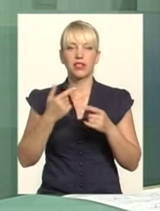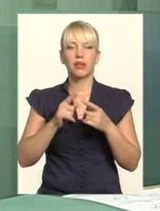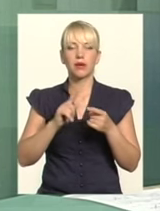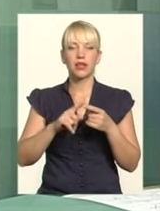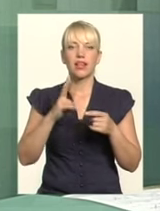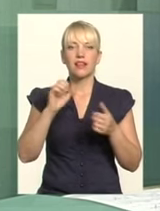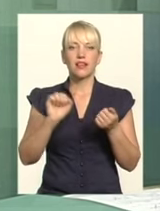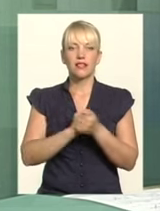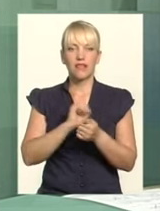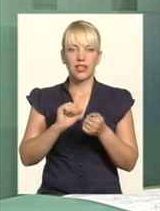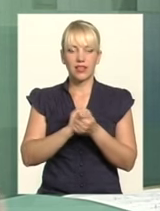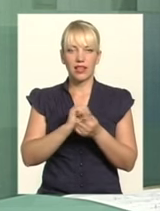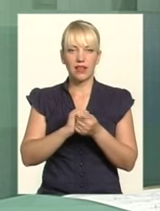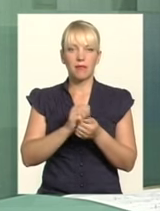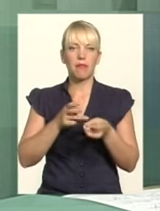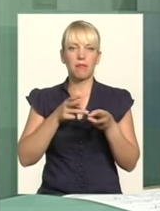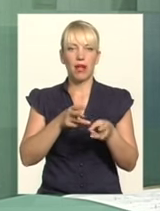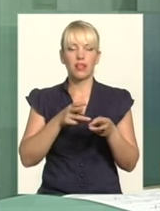газ виплачується в грошовій формі.